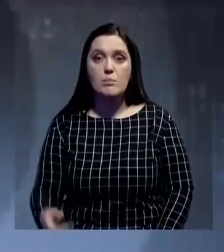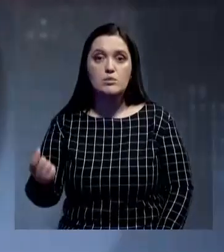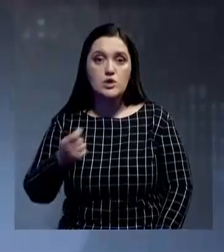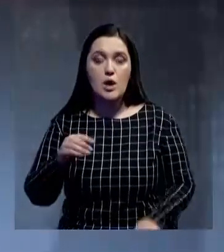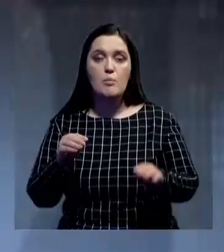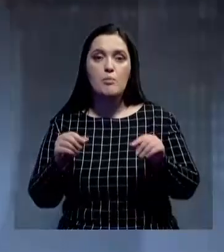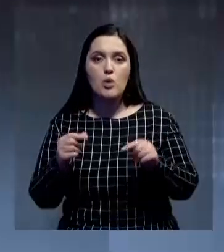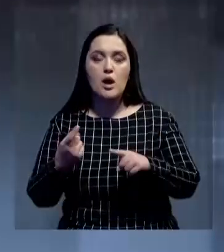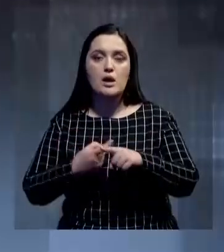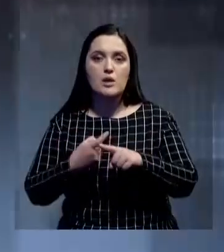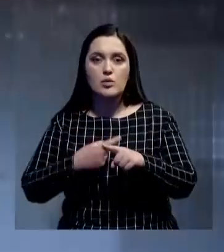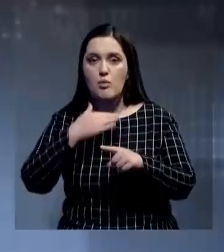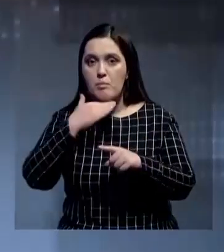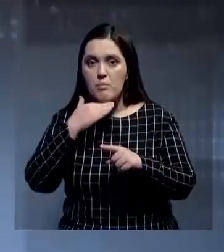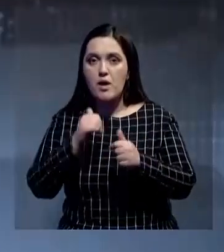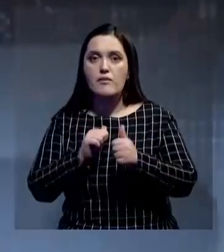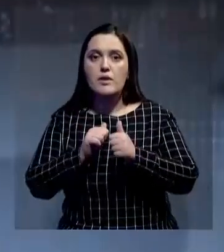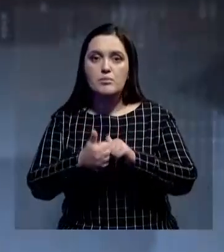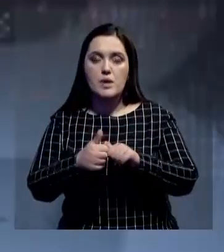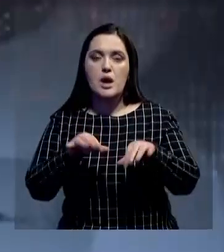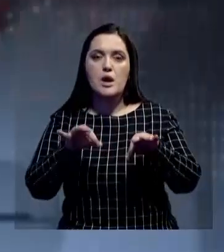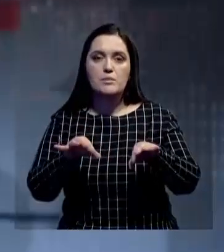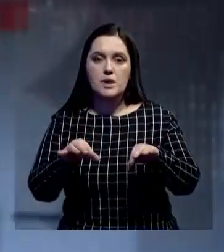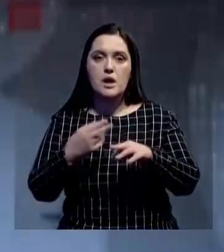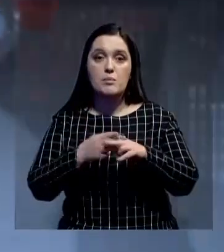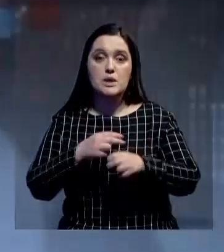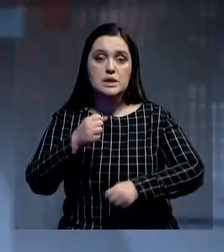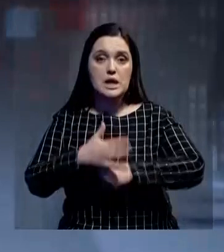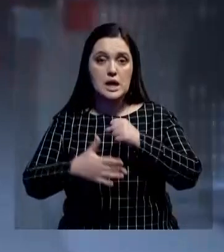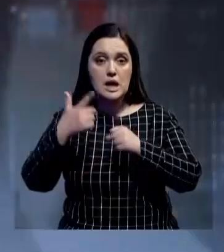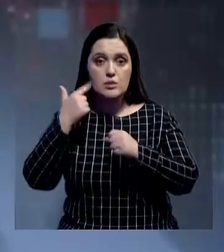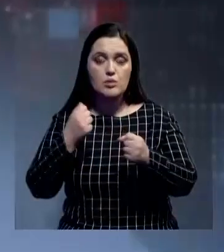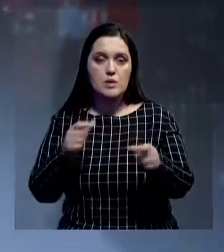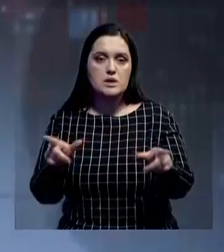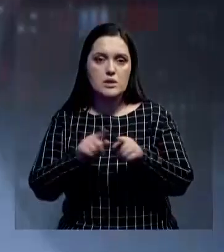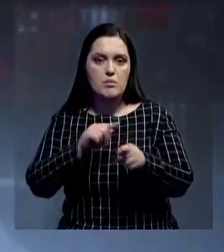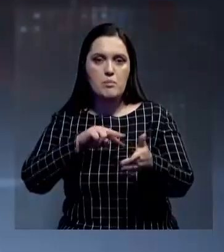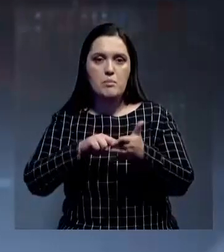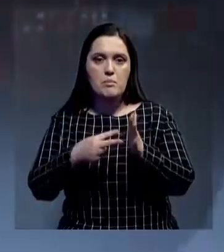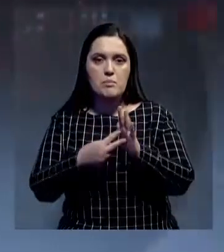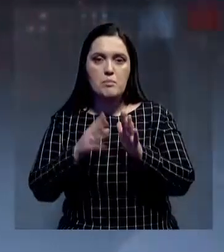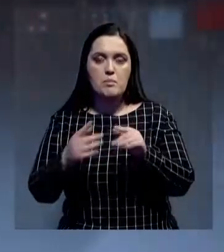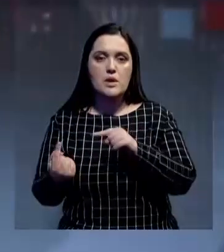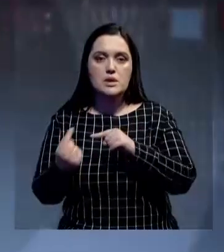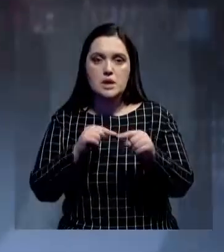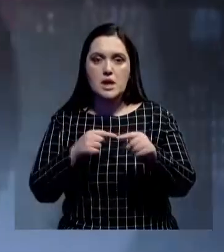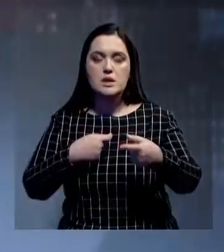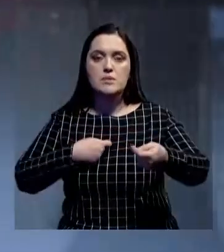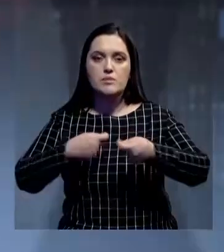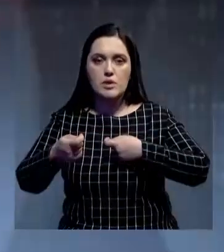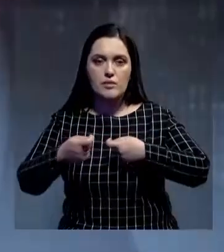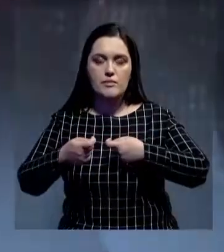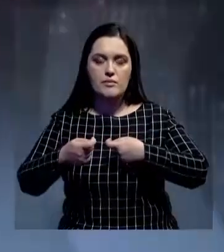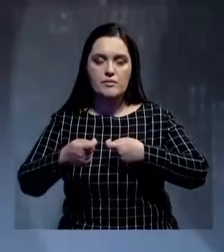пшеницу, муку, картофель и мясо в обмен на автомобили и текстиль. Страны Центральной Азии укрепляют сотрудничество. В планах нарастить и